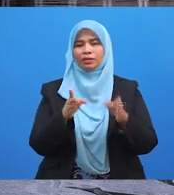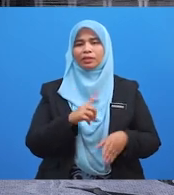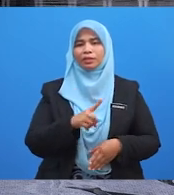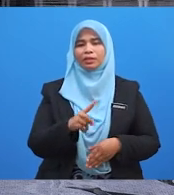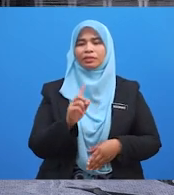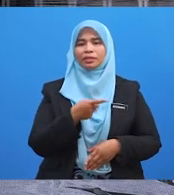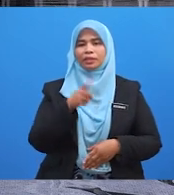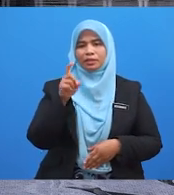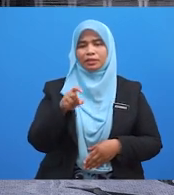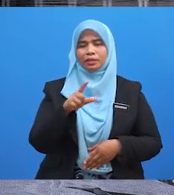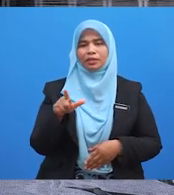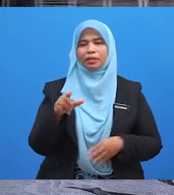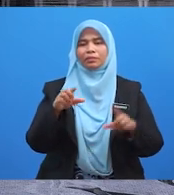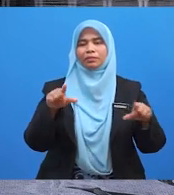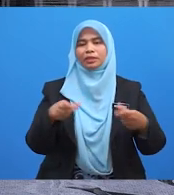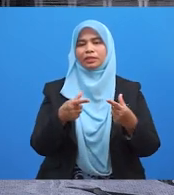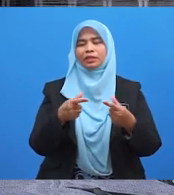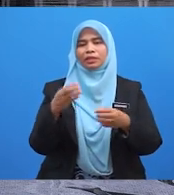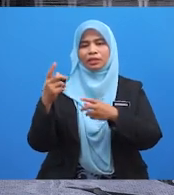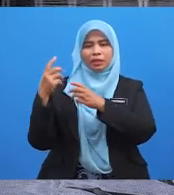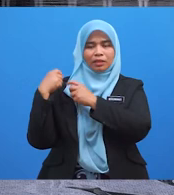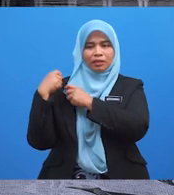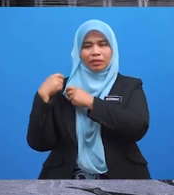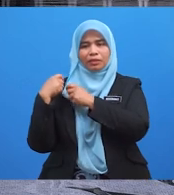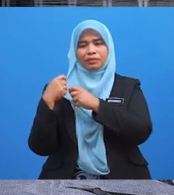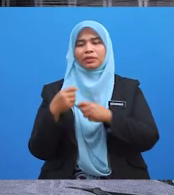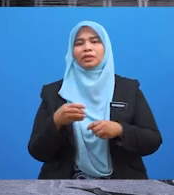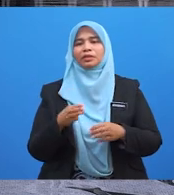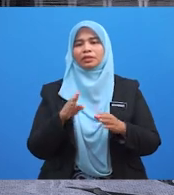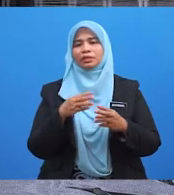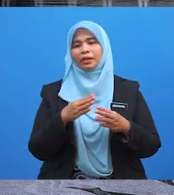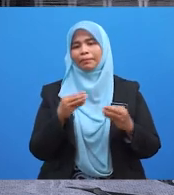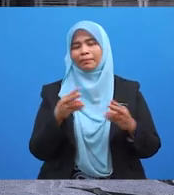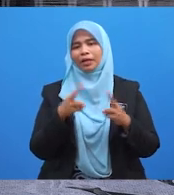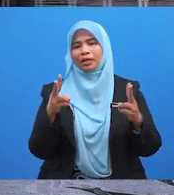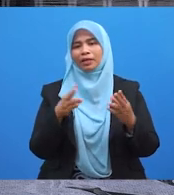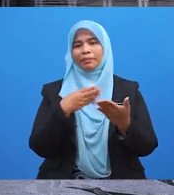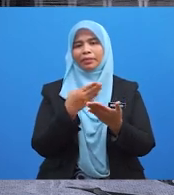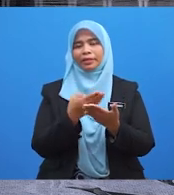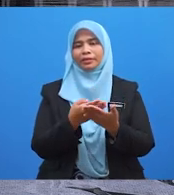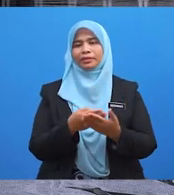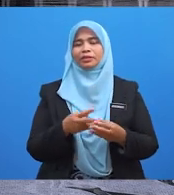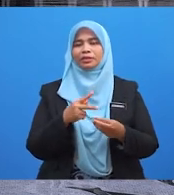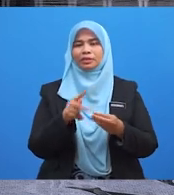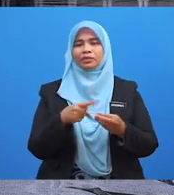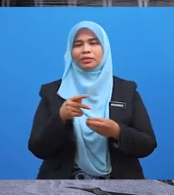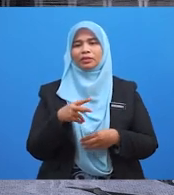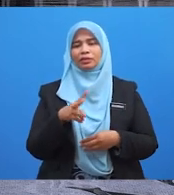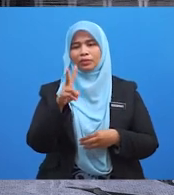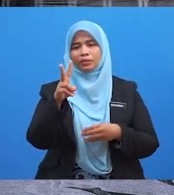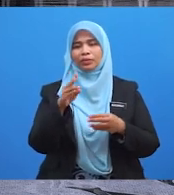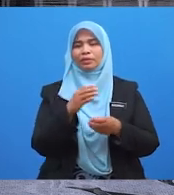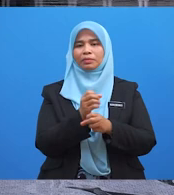kita hendaklah melaksanakan tanggungjawab sehabis baik. Saya simpulkan dalam dua